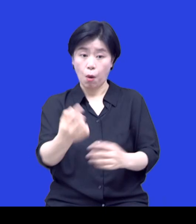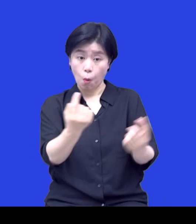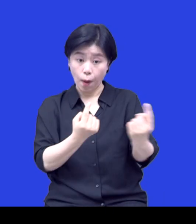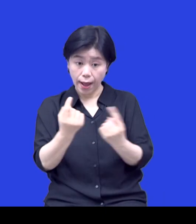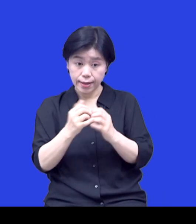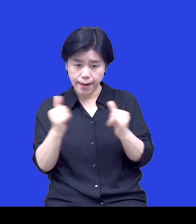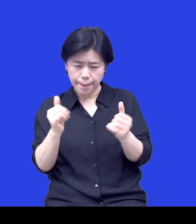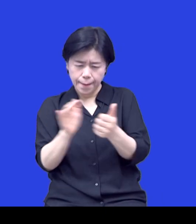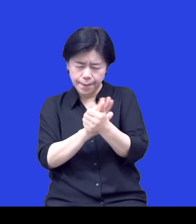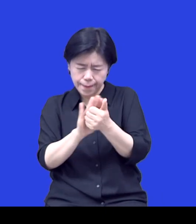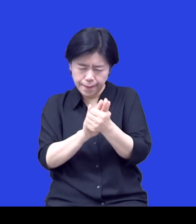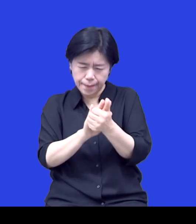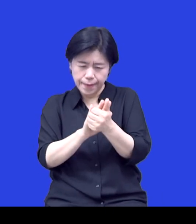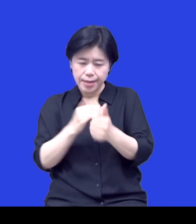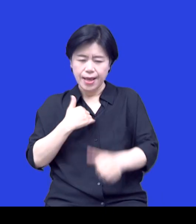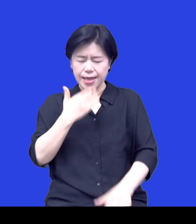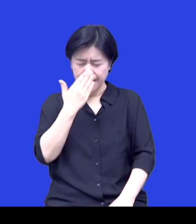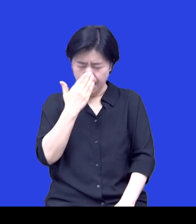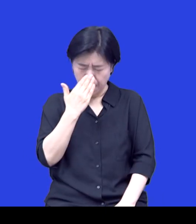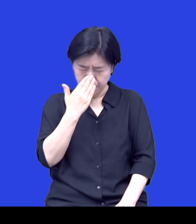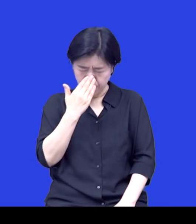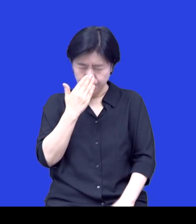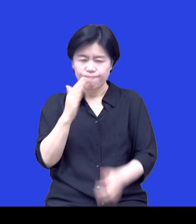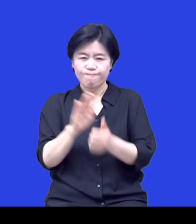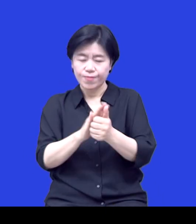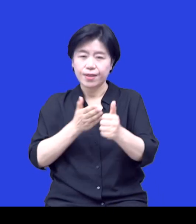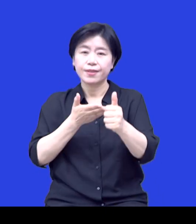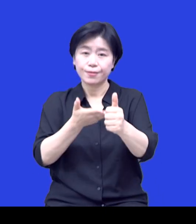예. 소원 기도를 했는데